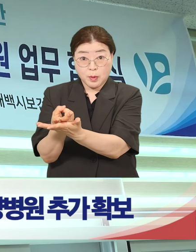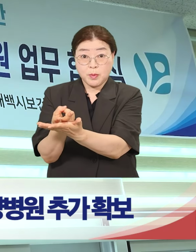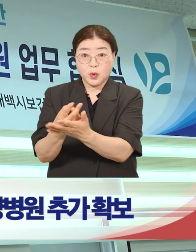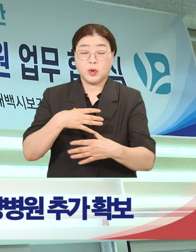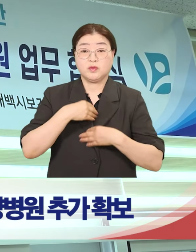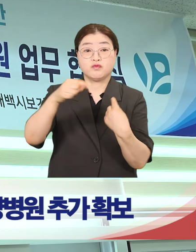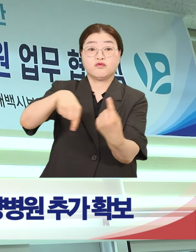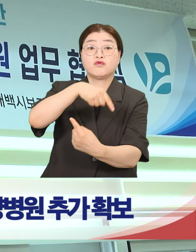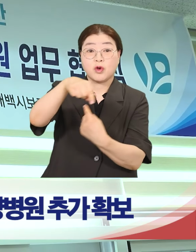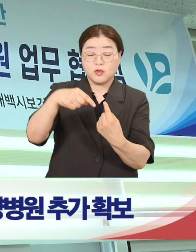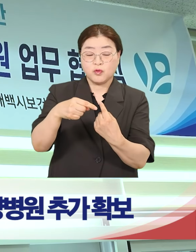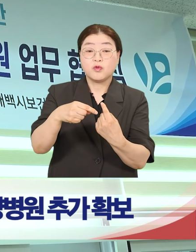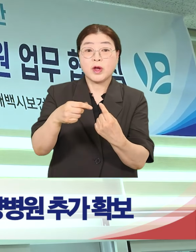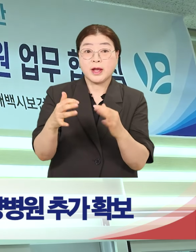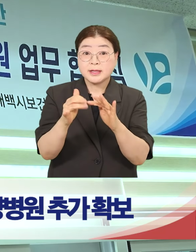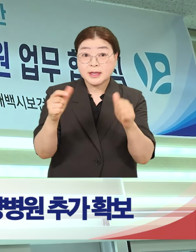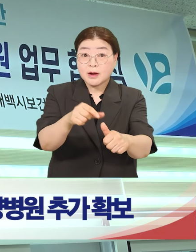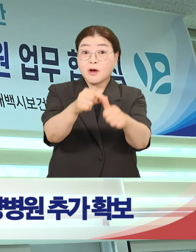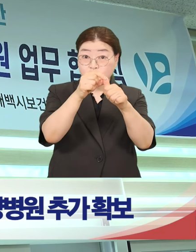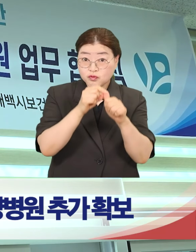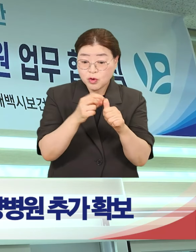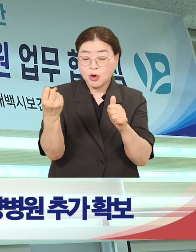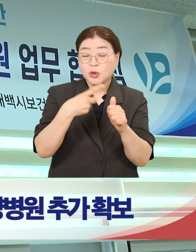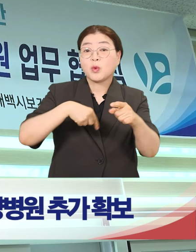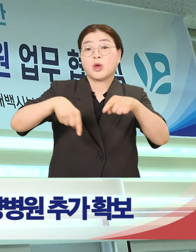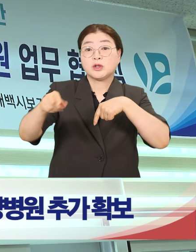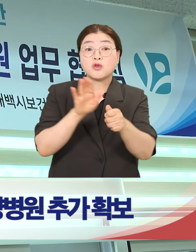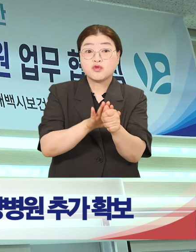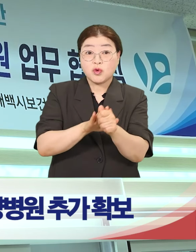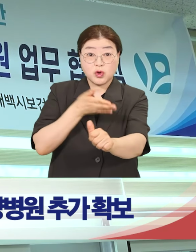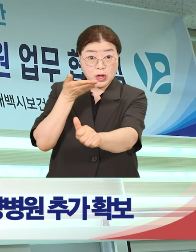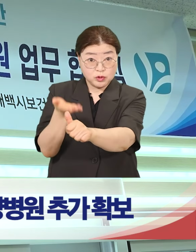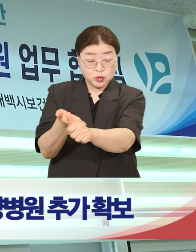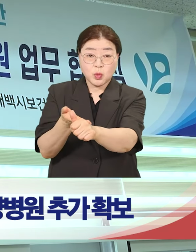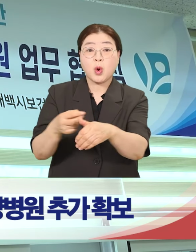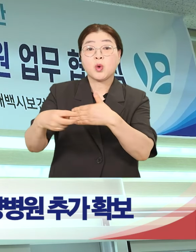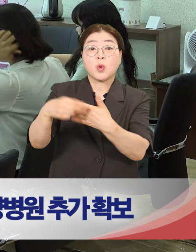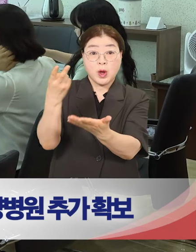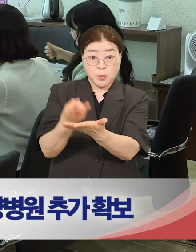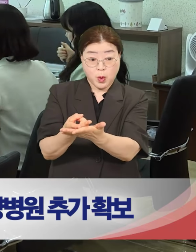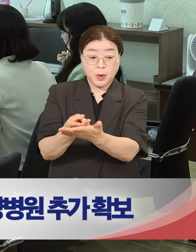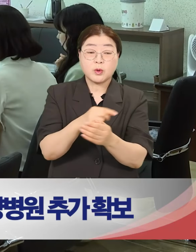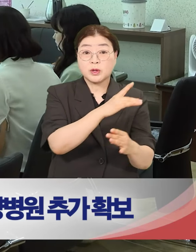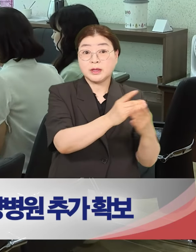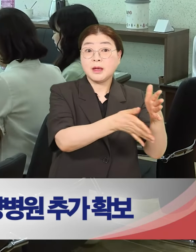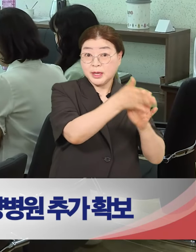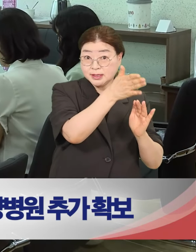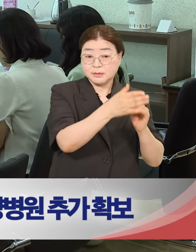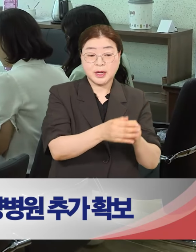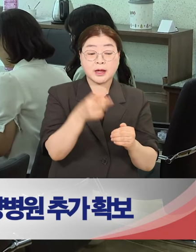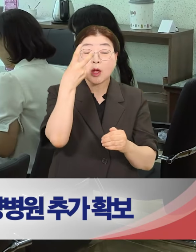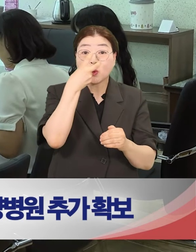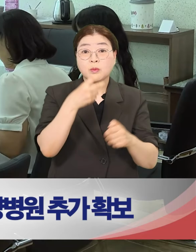태백시는 태백요양병원의 안정적 운영을 위한 의료인력 확보 및 행정재정적 지원을 하며